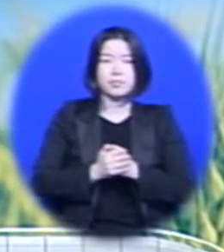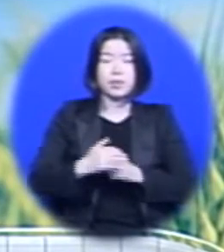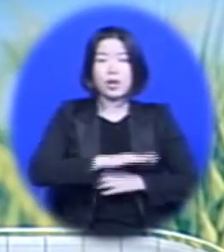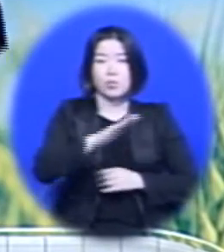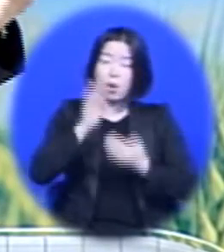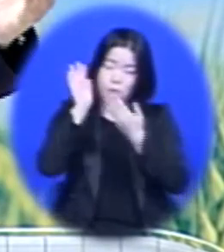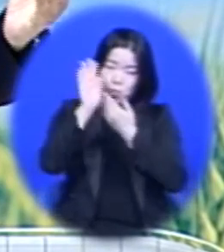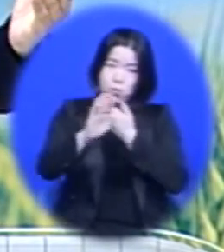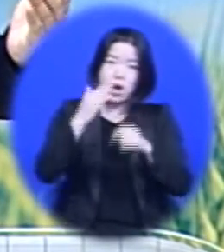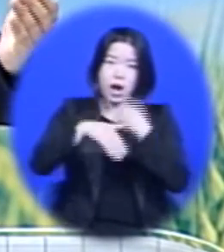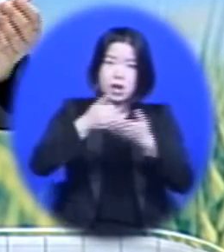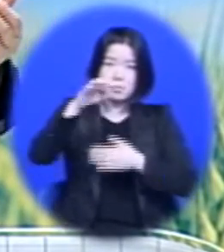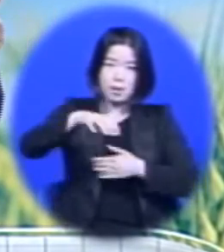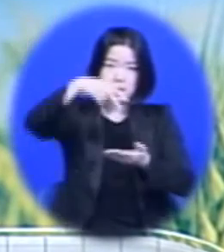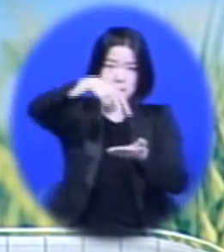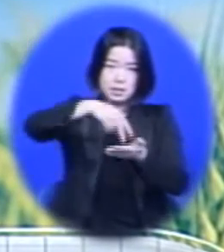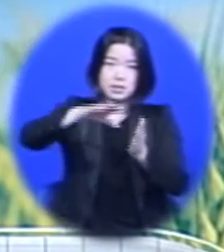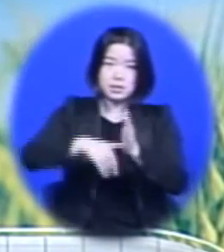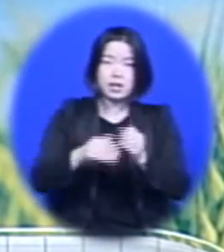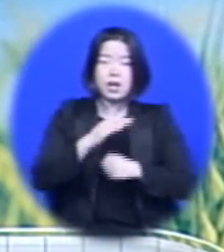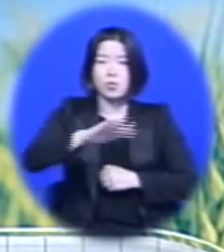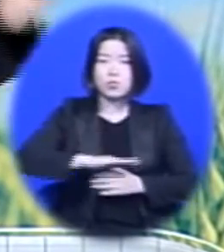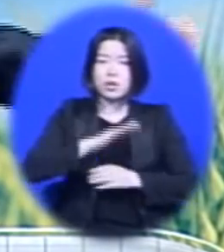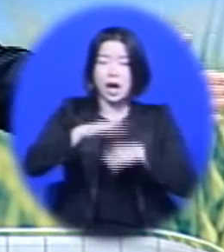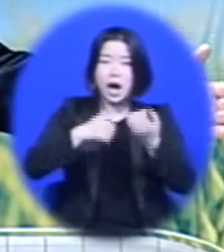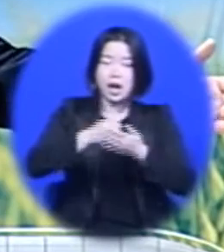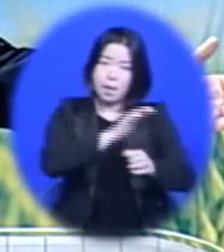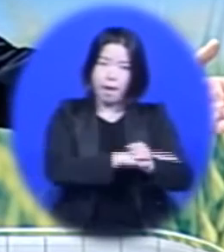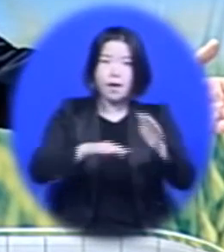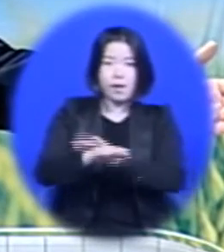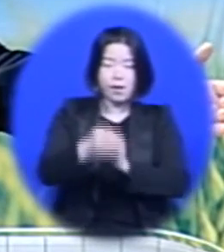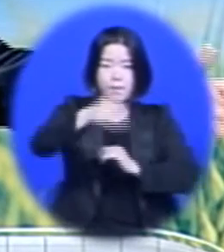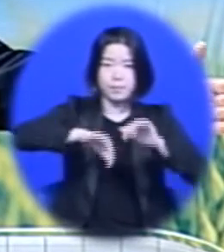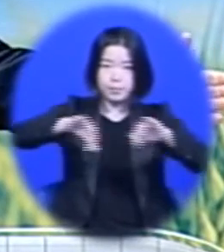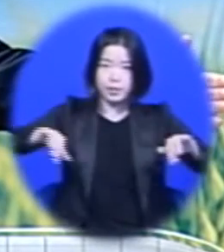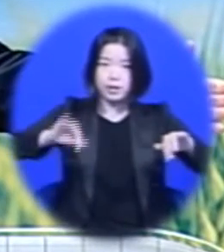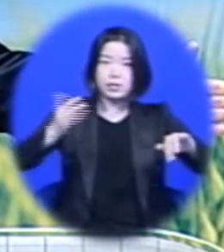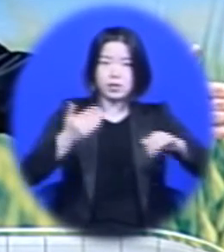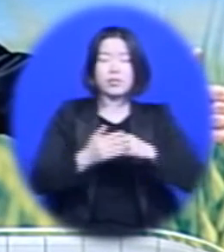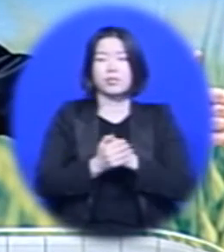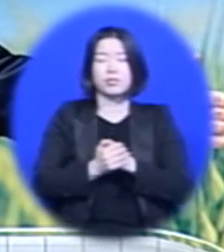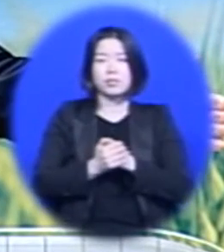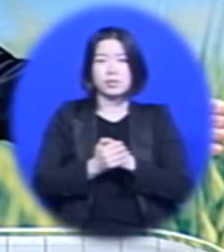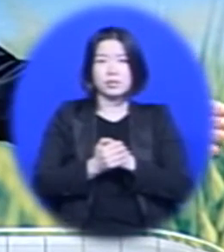우리가 나중에 하나님 앞에 섰을 때 우리가 하나님의 우편과 좌편으로 갈라지게 됩니다. 심판을 받게